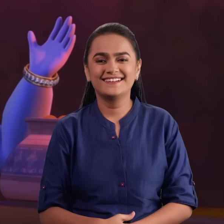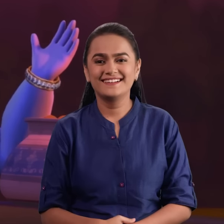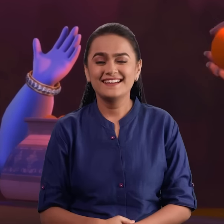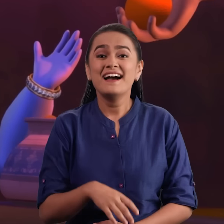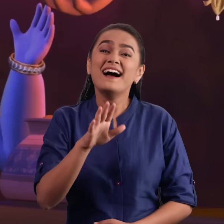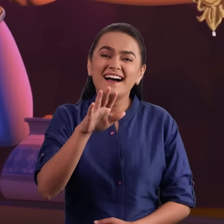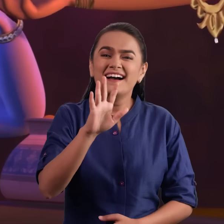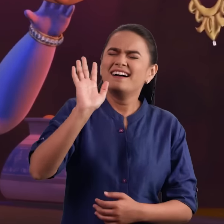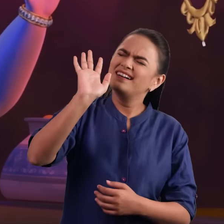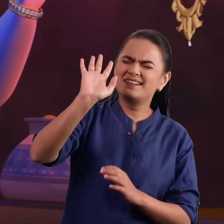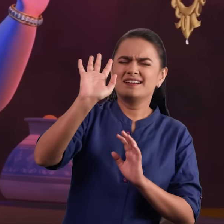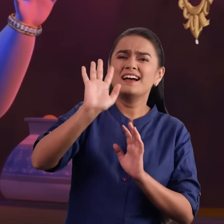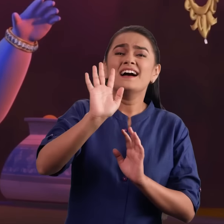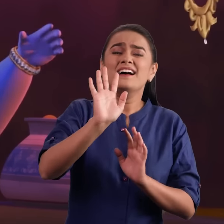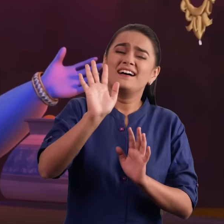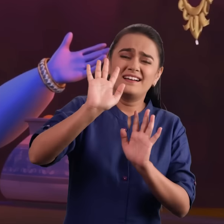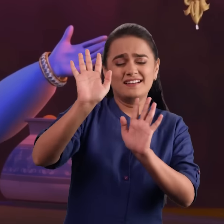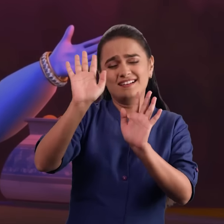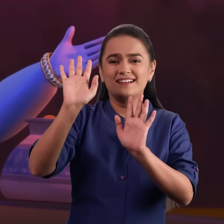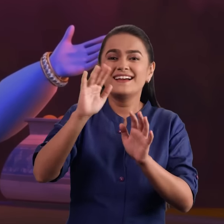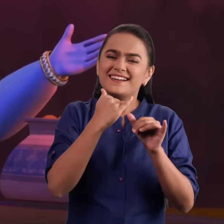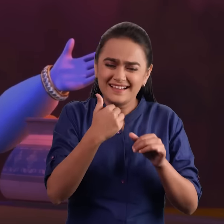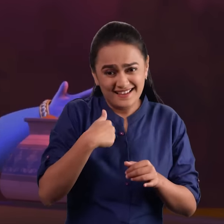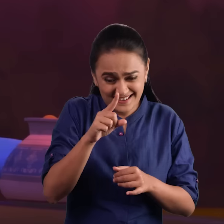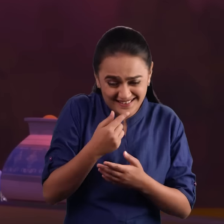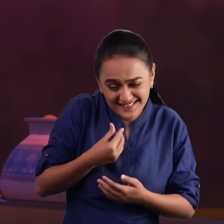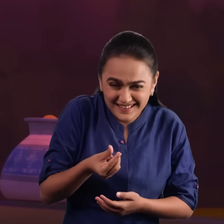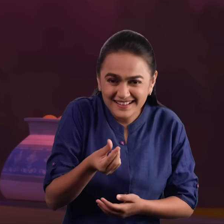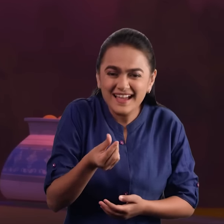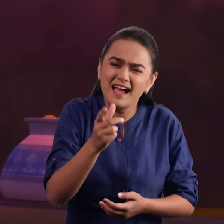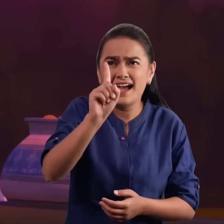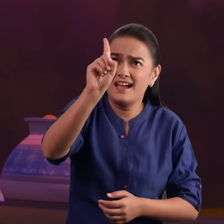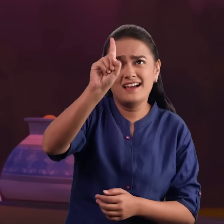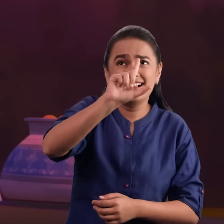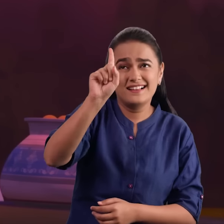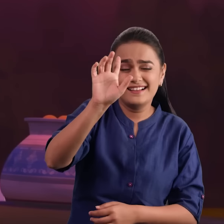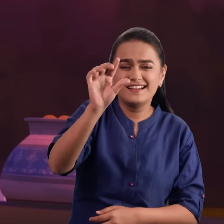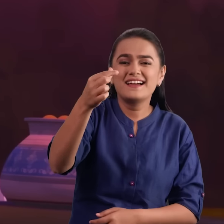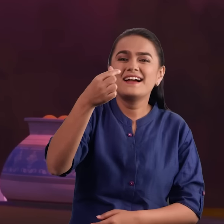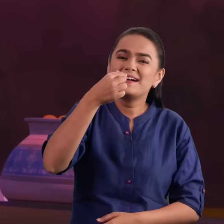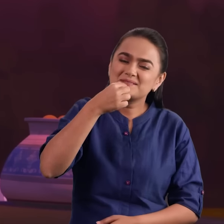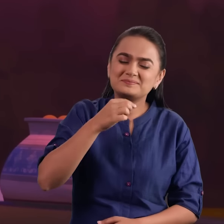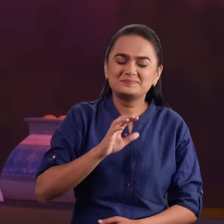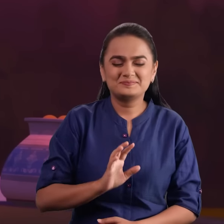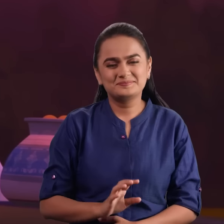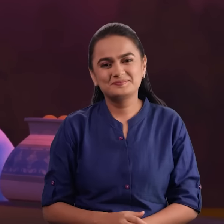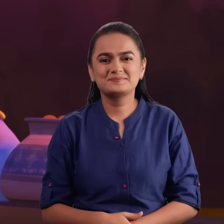स्वादिष्ट। नहीं नहीं बस और नहीं। कृष्णा मेरे हाथ से भी। अच्छा बस एक और।